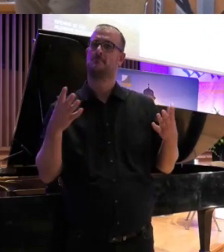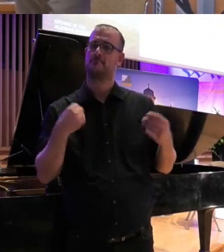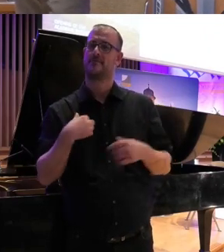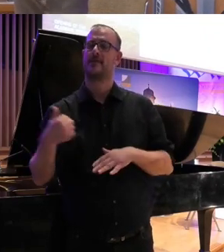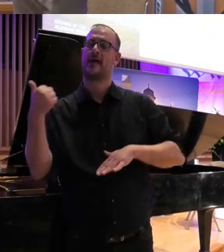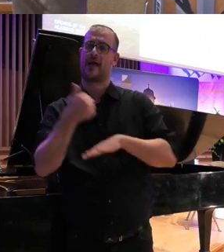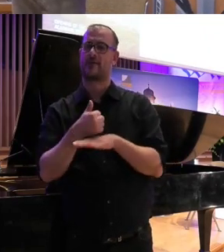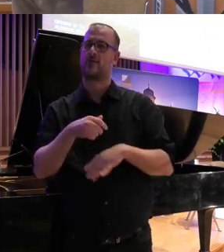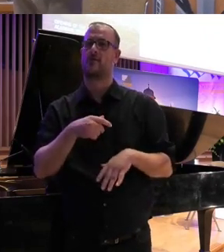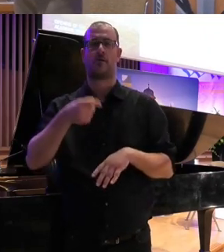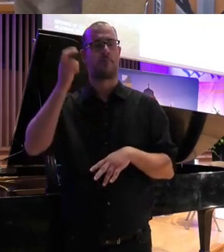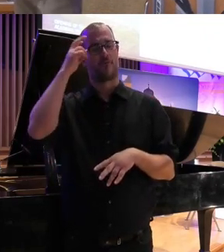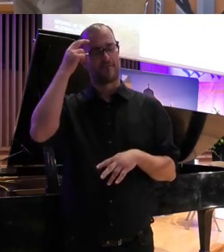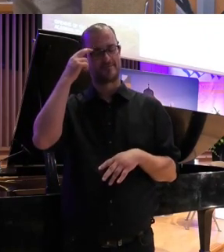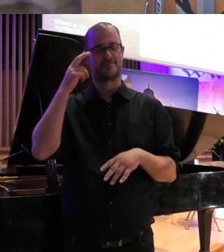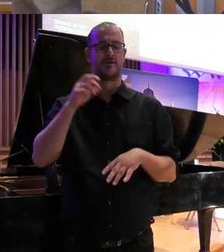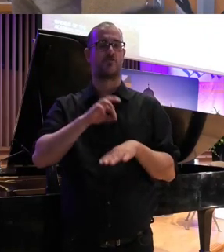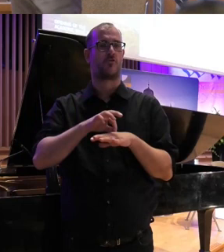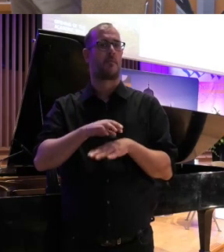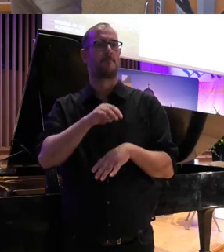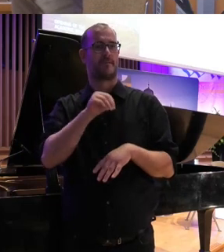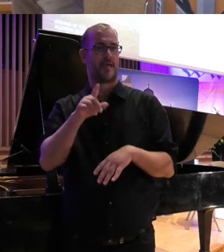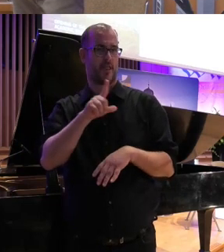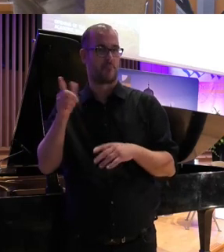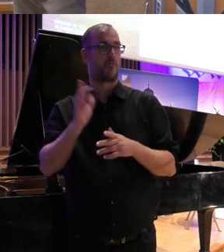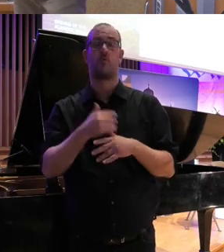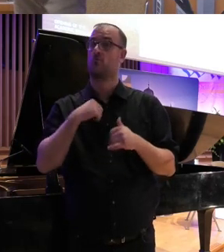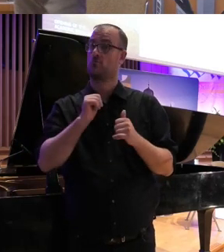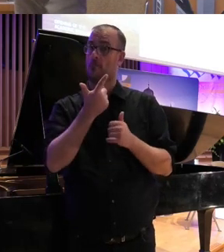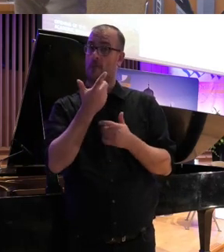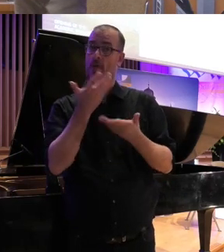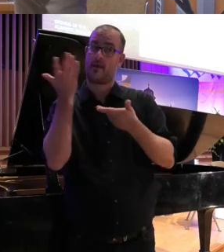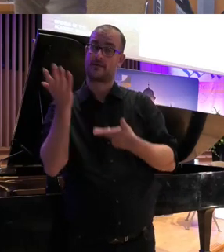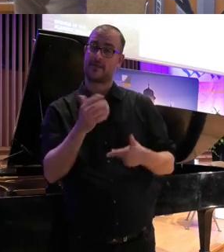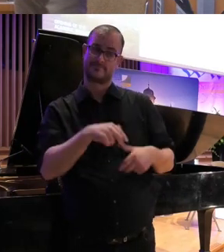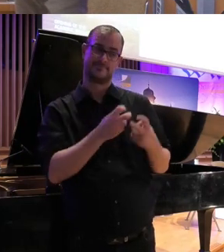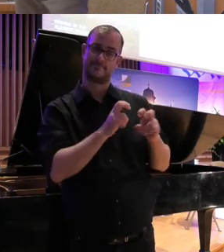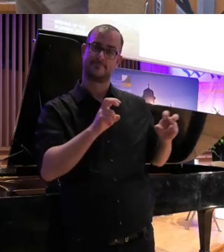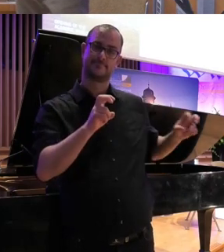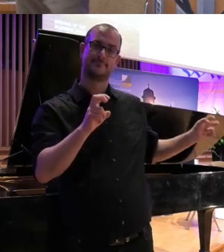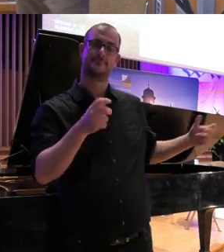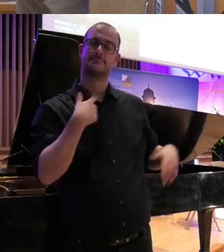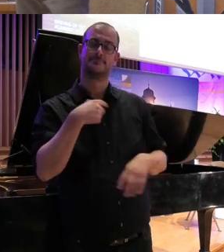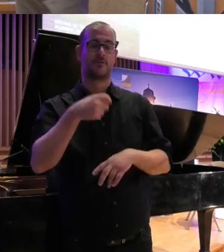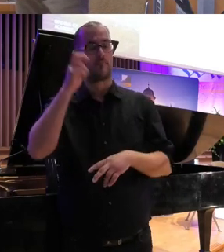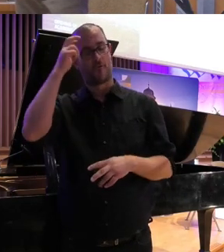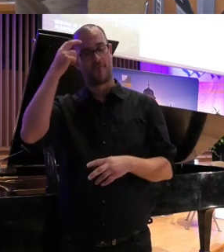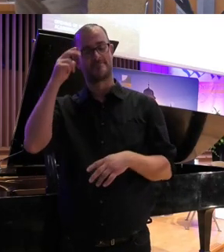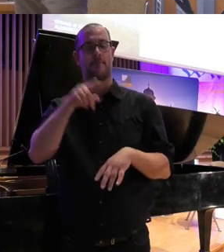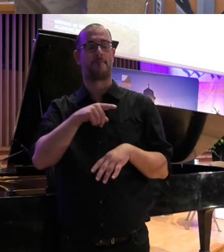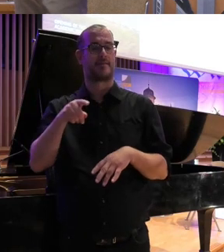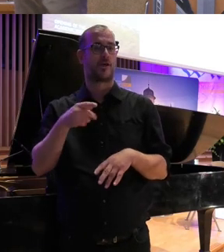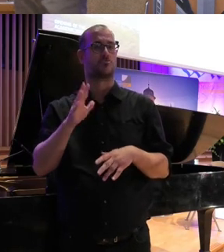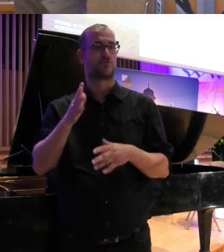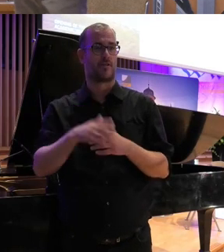Rektor Professor Dr. Michael Hoch. Aber wir haben noch weitere Podiumsgäste, auf die wir uns sehr freuen. Professor Dr. Peter Scholze